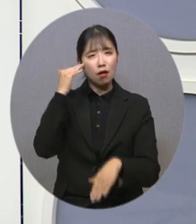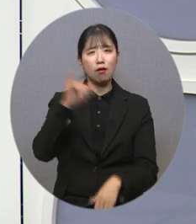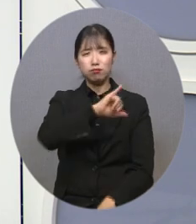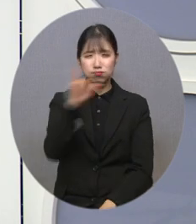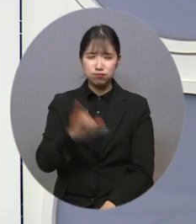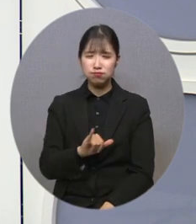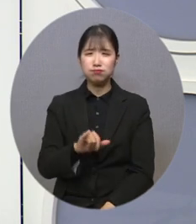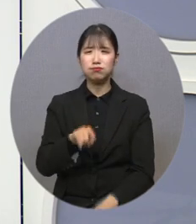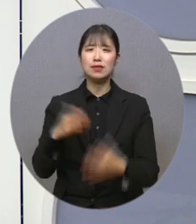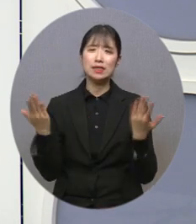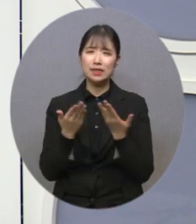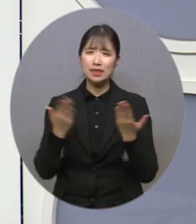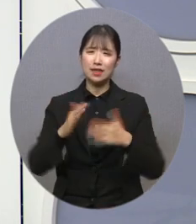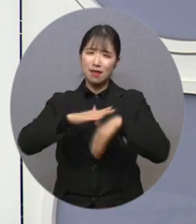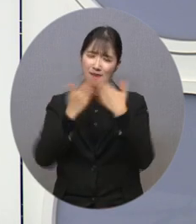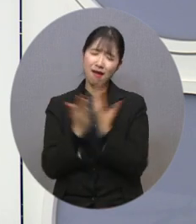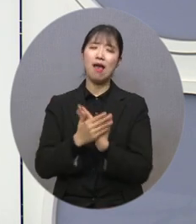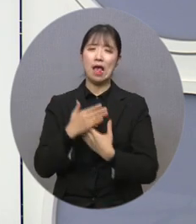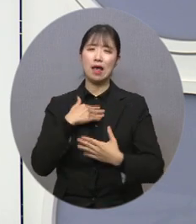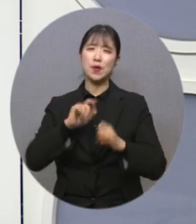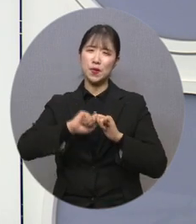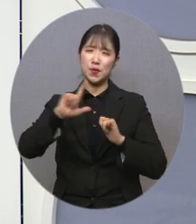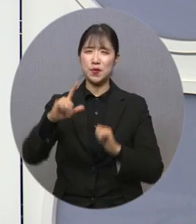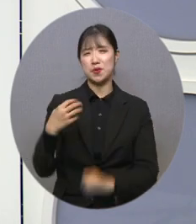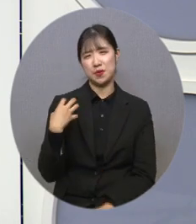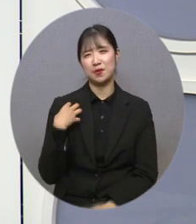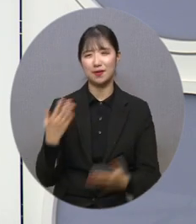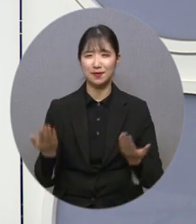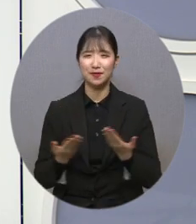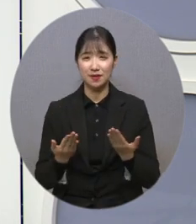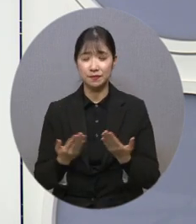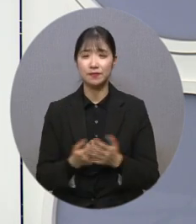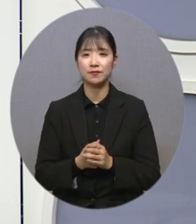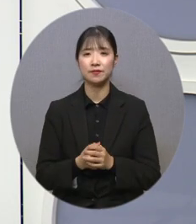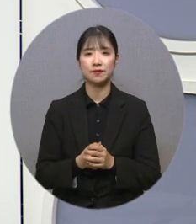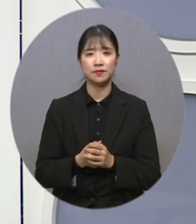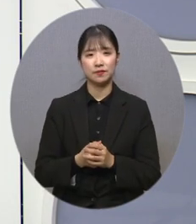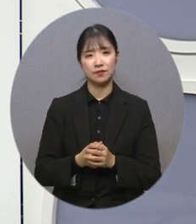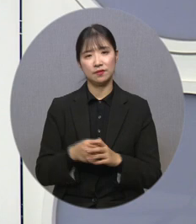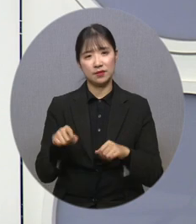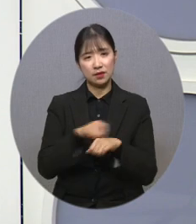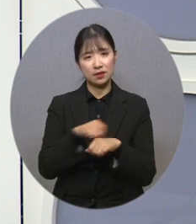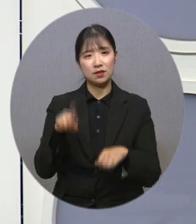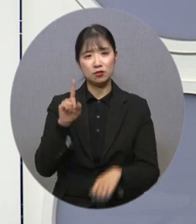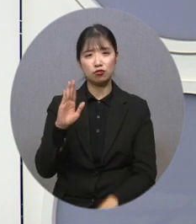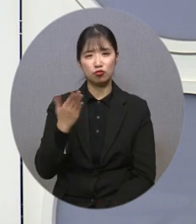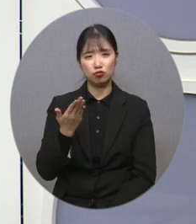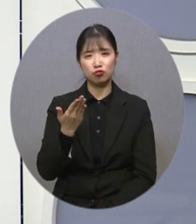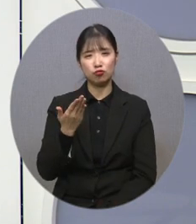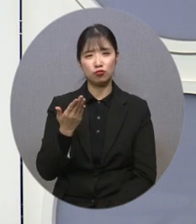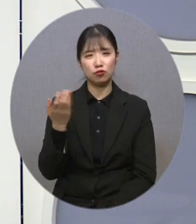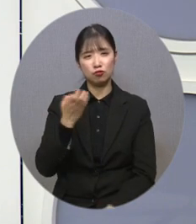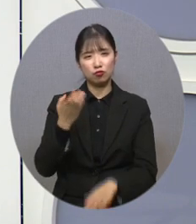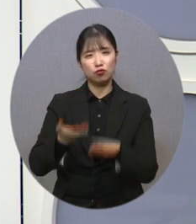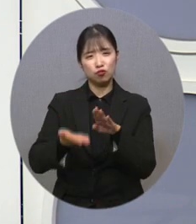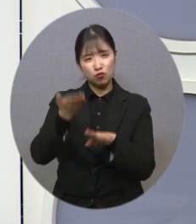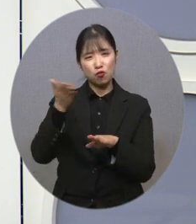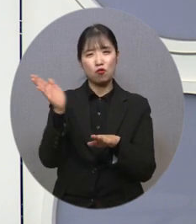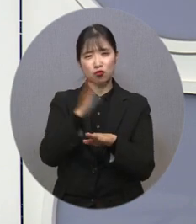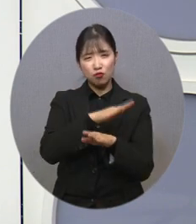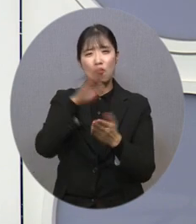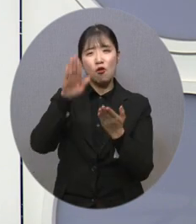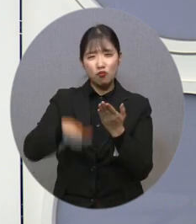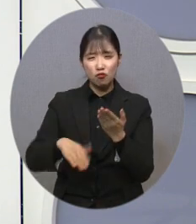일을 뭐 거의 관여를 했다고 볼 수 있죠. 특히 네. 1900년대 초부터 후반에